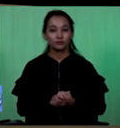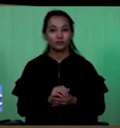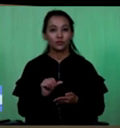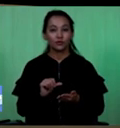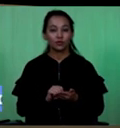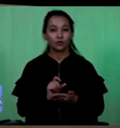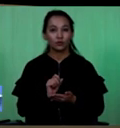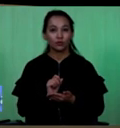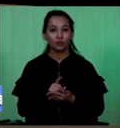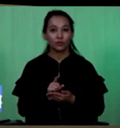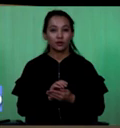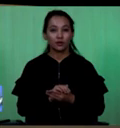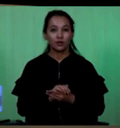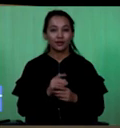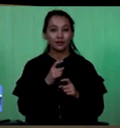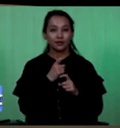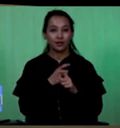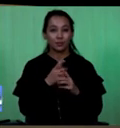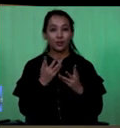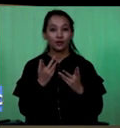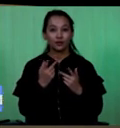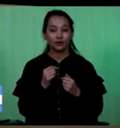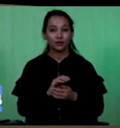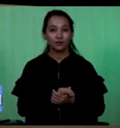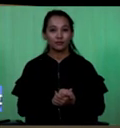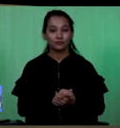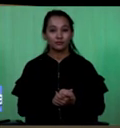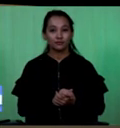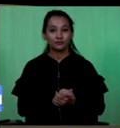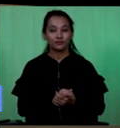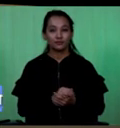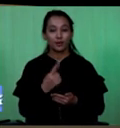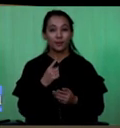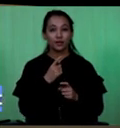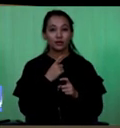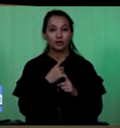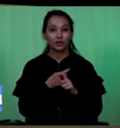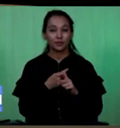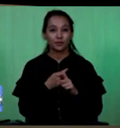6 topshirig'imiz tenglamalarni yeching. Birinchi tenglamamiz